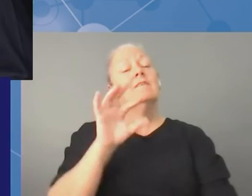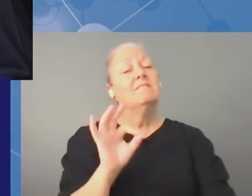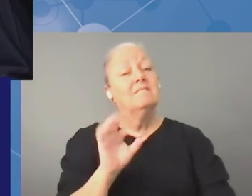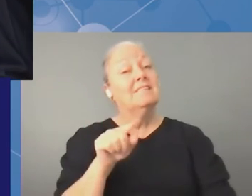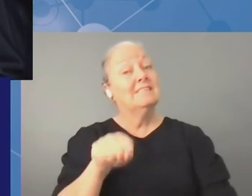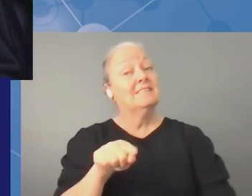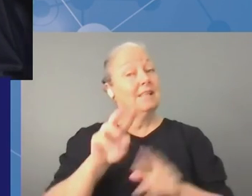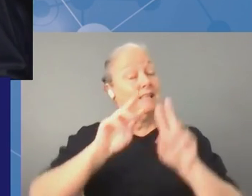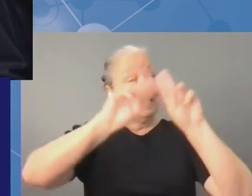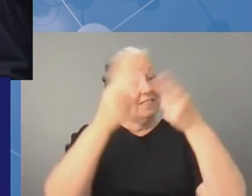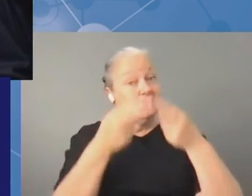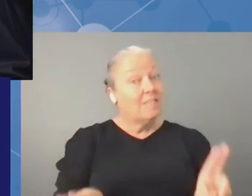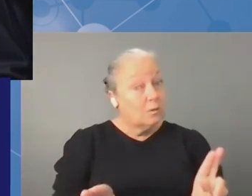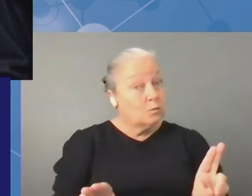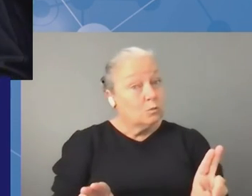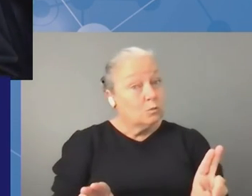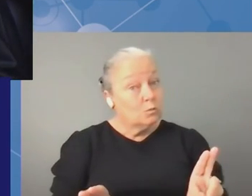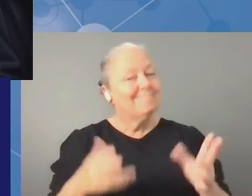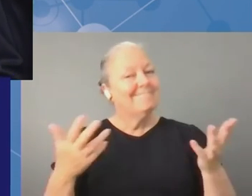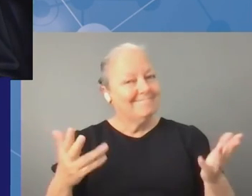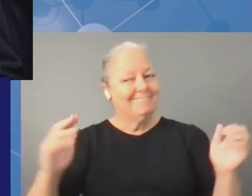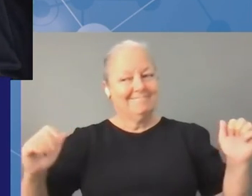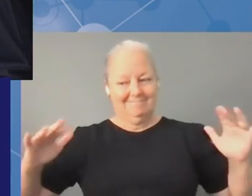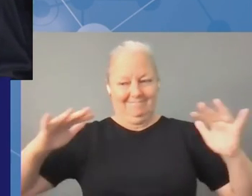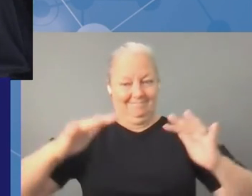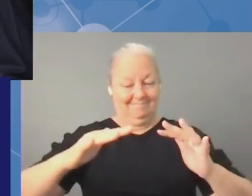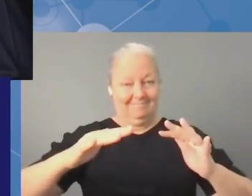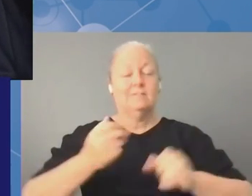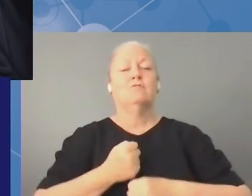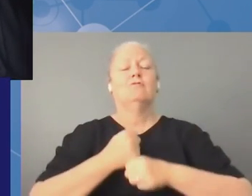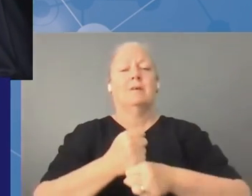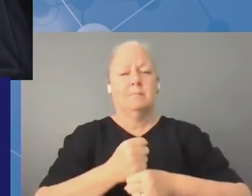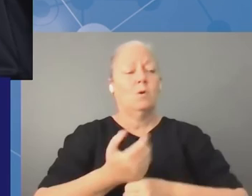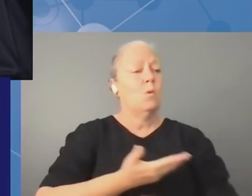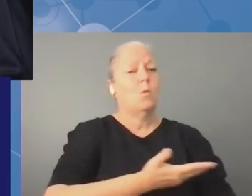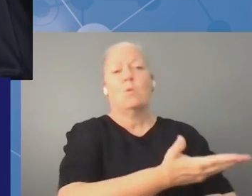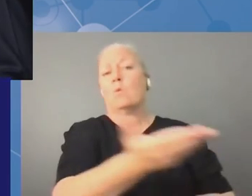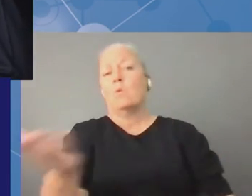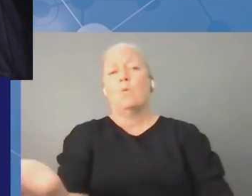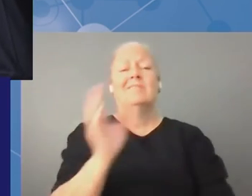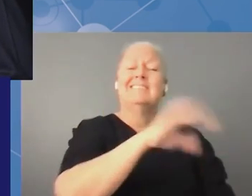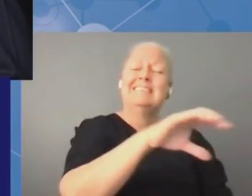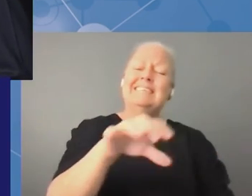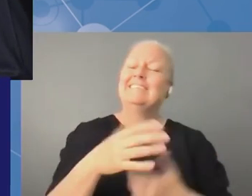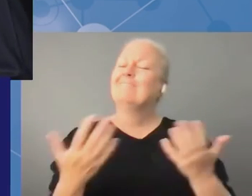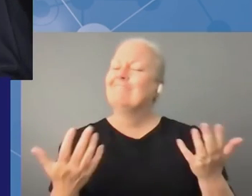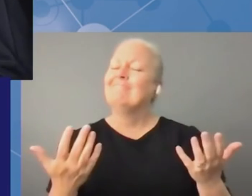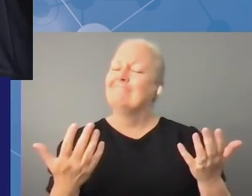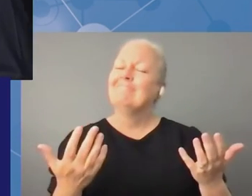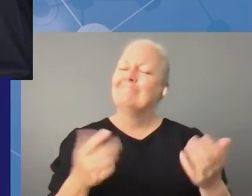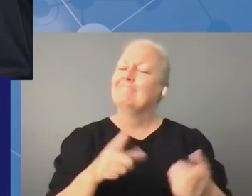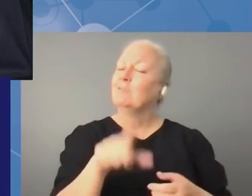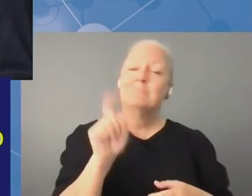быть международным форумом. Тут туда приезжают люди изо всего мира, так что надо